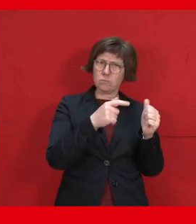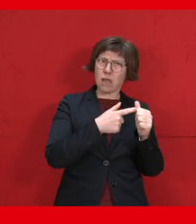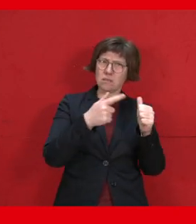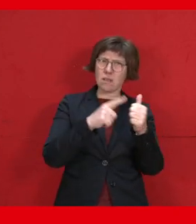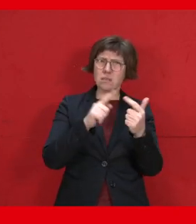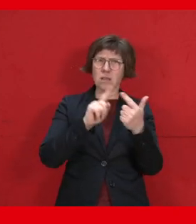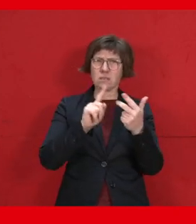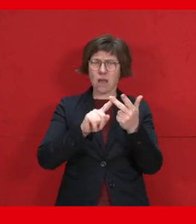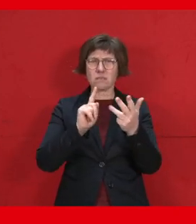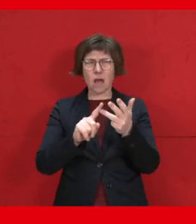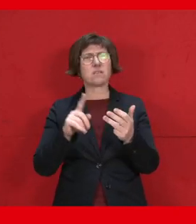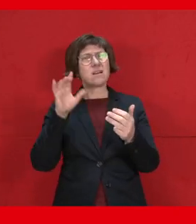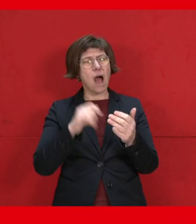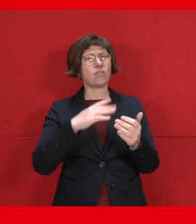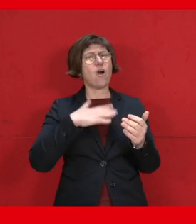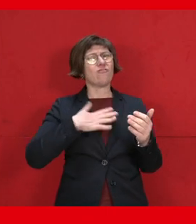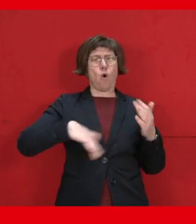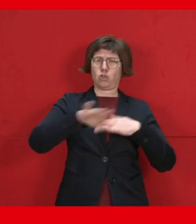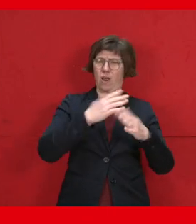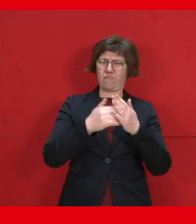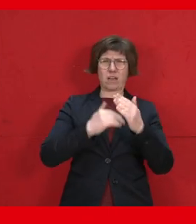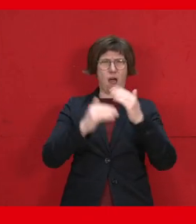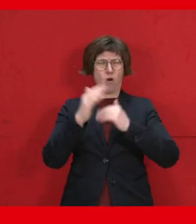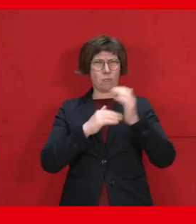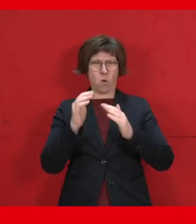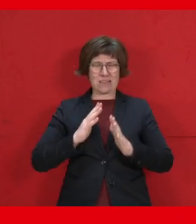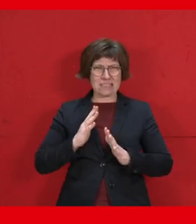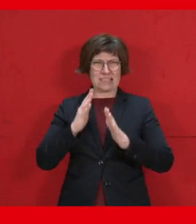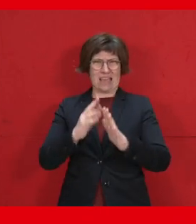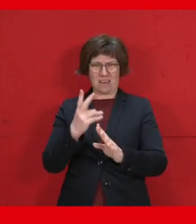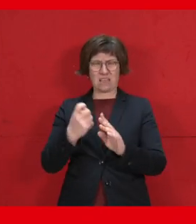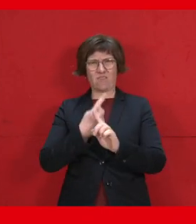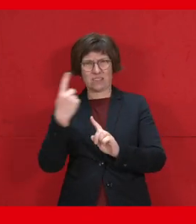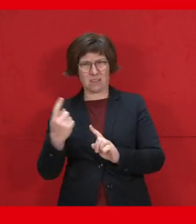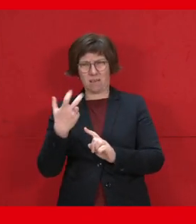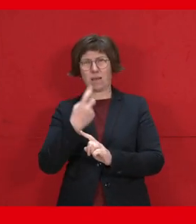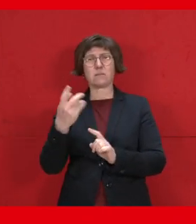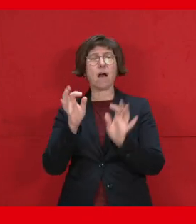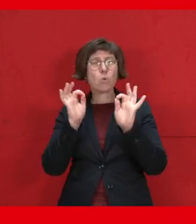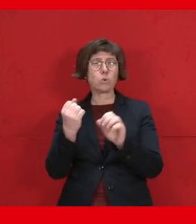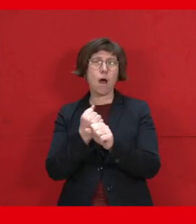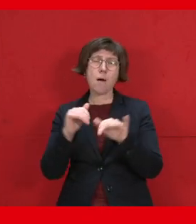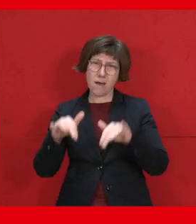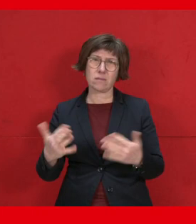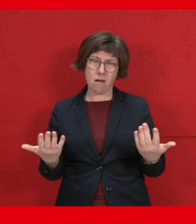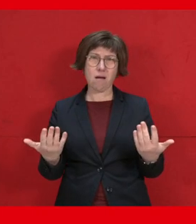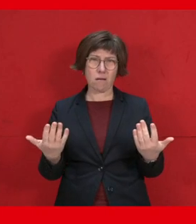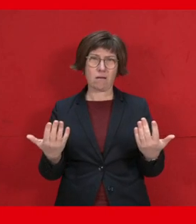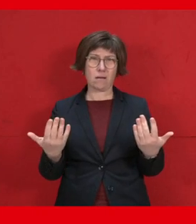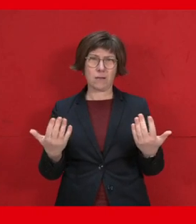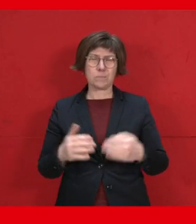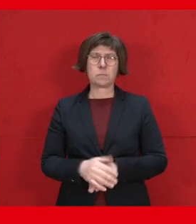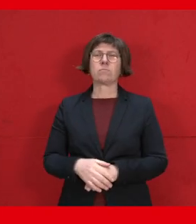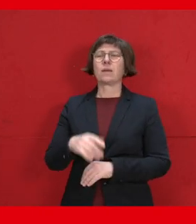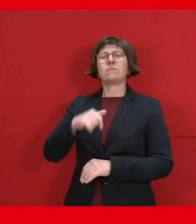wir unseren Wohlstand sichern, weiter ausbauen und in 10, 20 und 30 Jahren noch gute Arbeitsplätze haben. Und